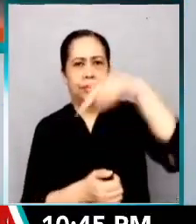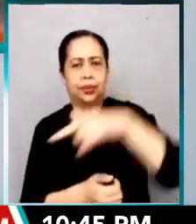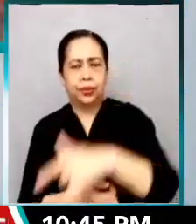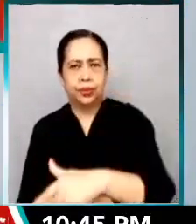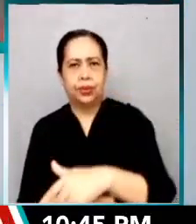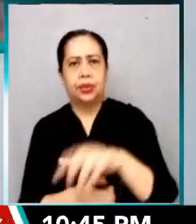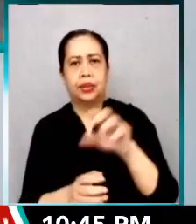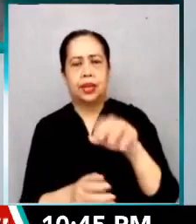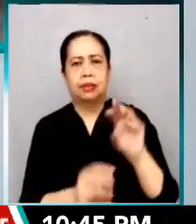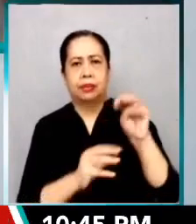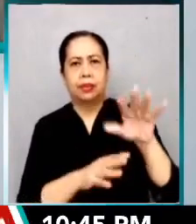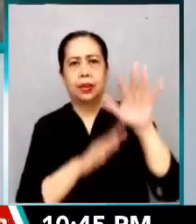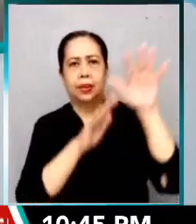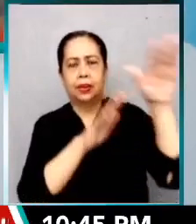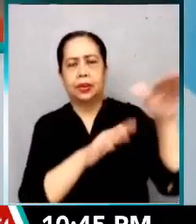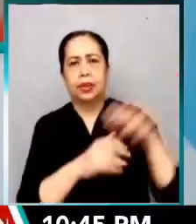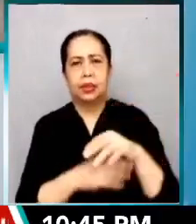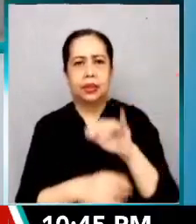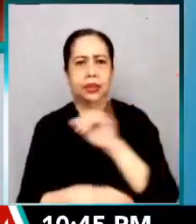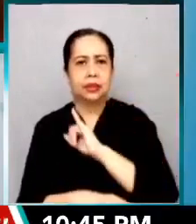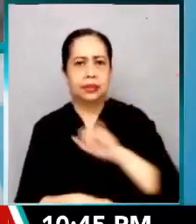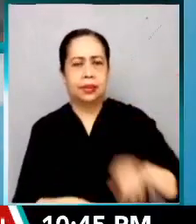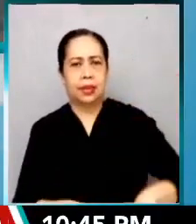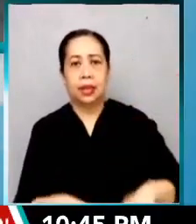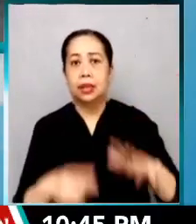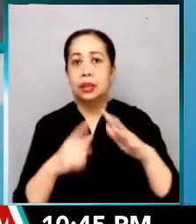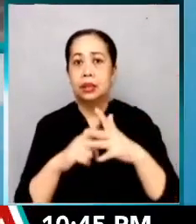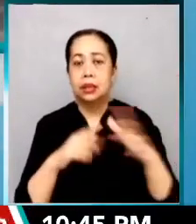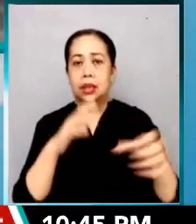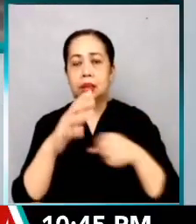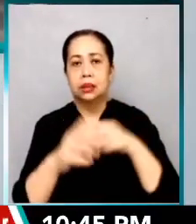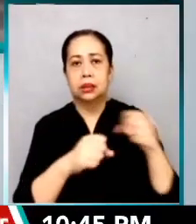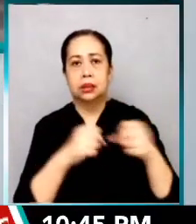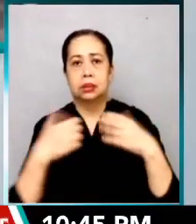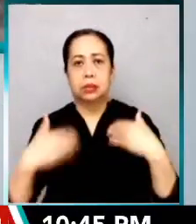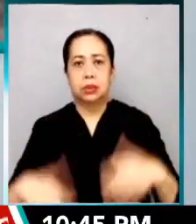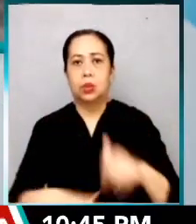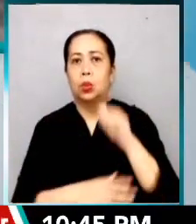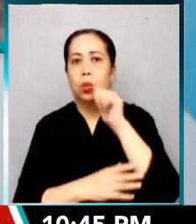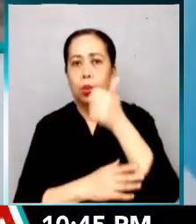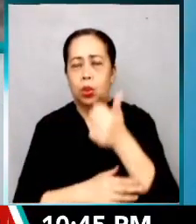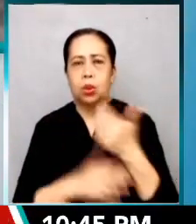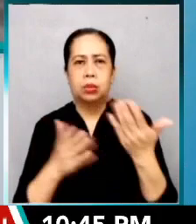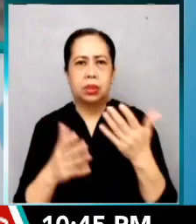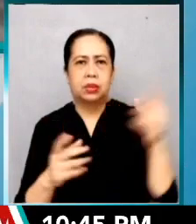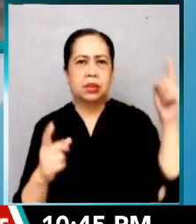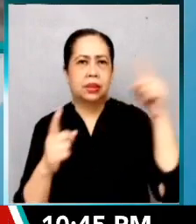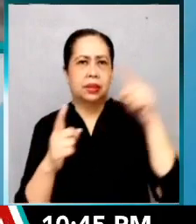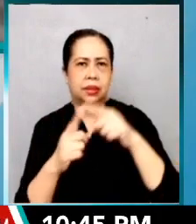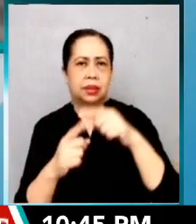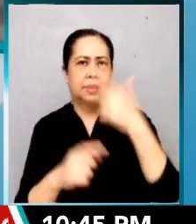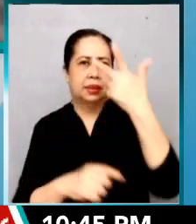sa Divalacan, Isabela. Sisimula ng retrieval operation bukas na posibleng abutin ng